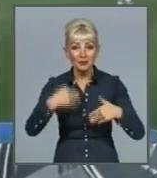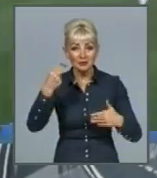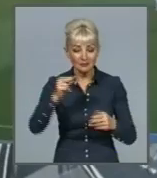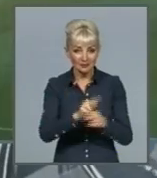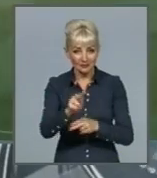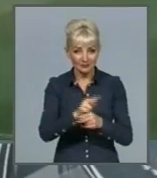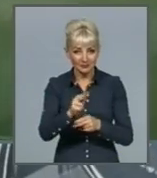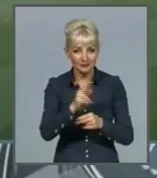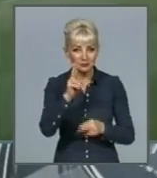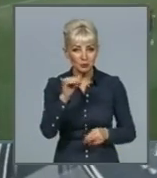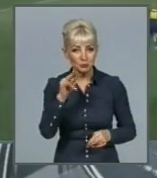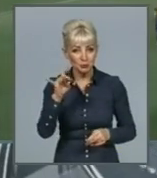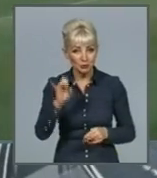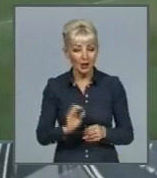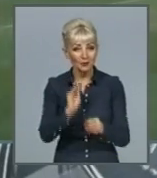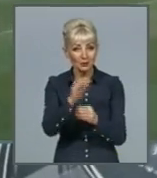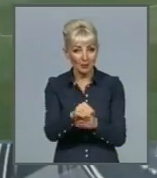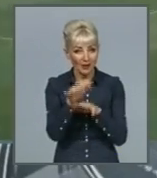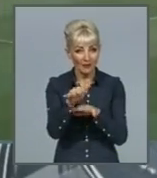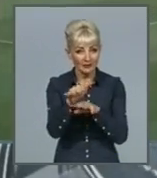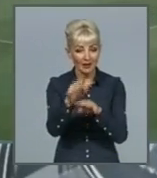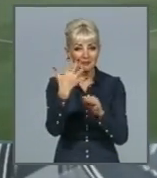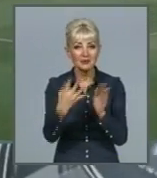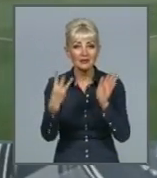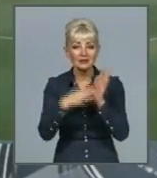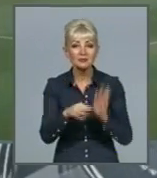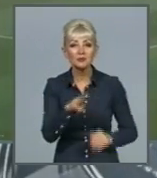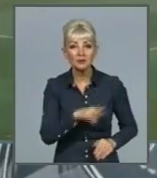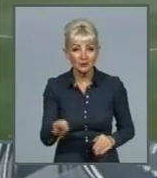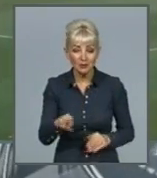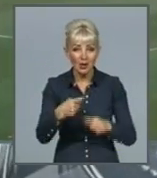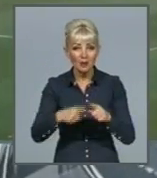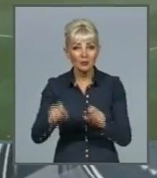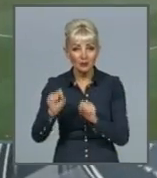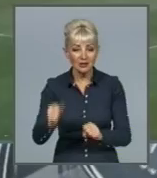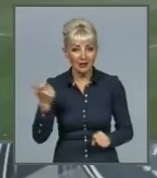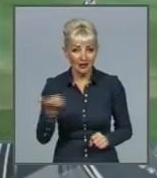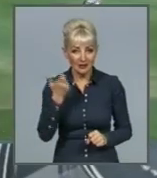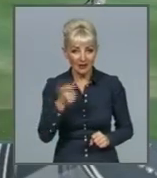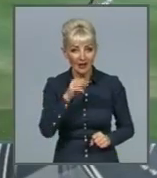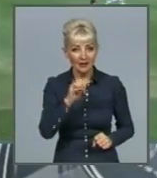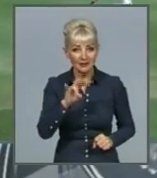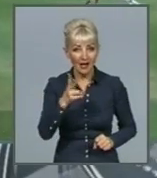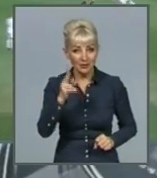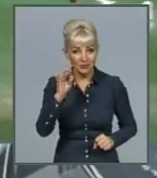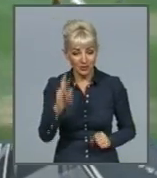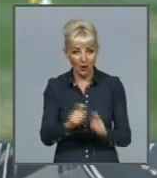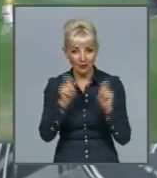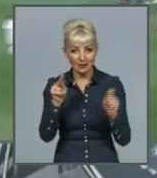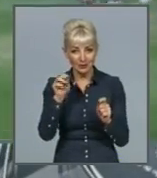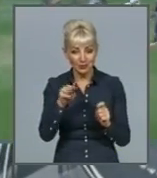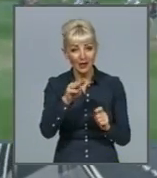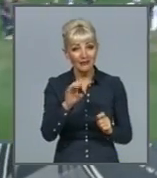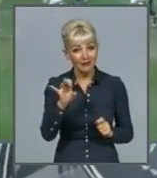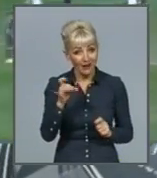Кучера прибавили в атаке, и на 58-й минуте полузащитник хозяев Владимир Танчик открыл счет. «Таврия» в долгу не осталась, и